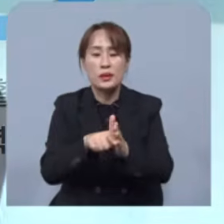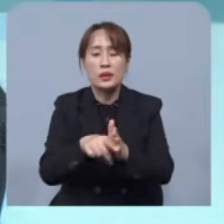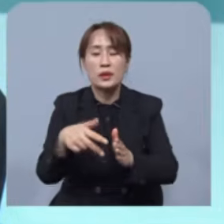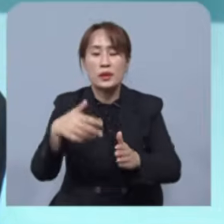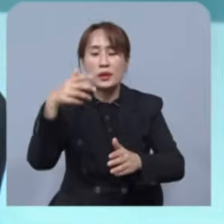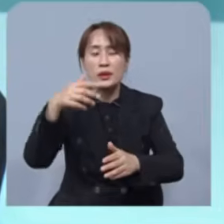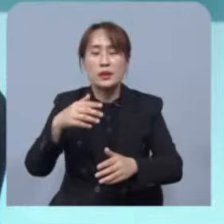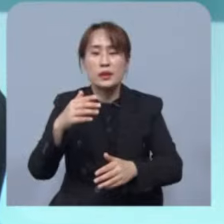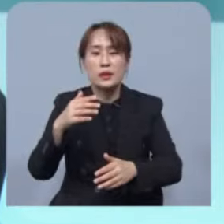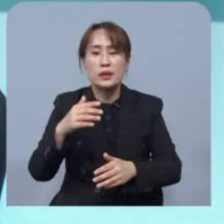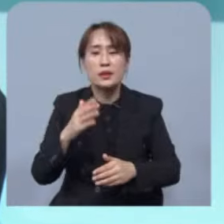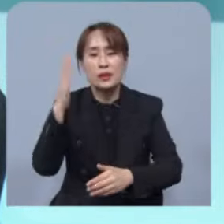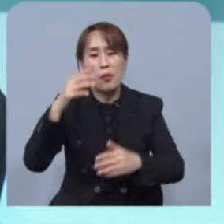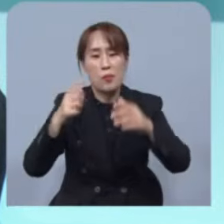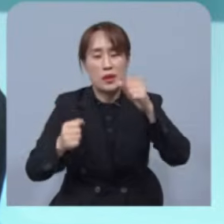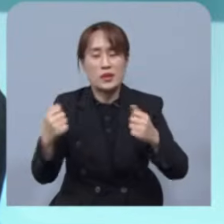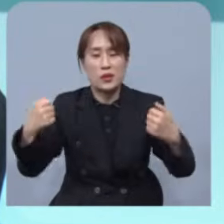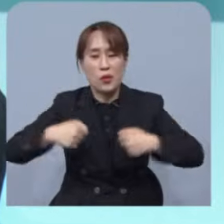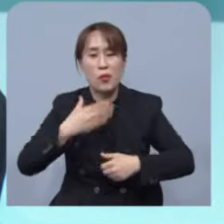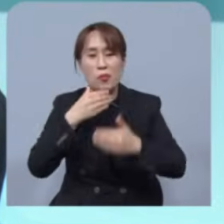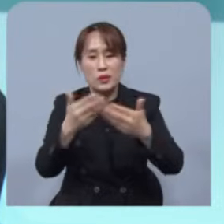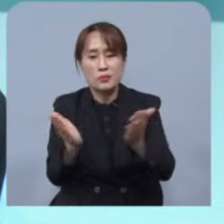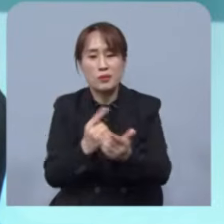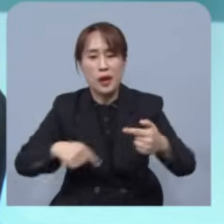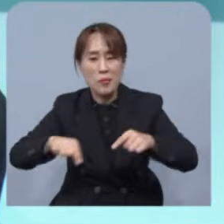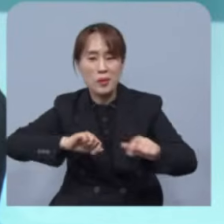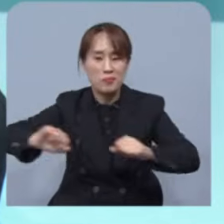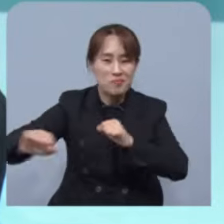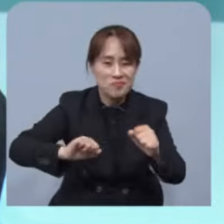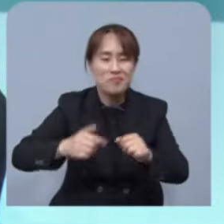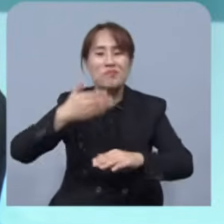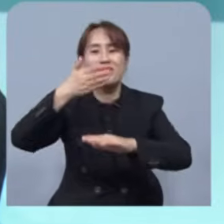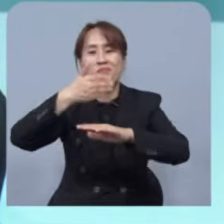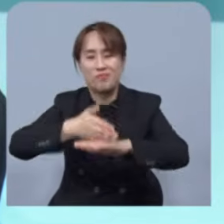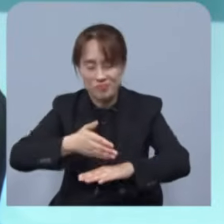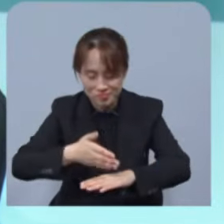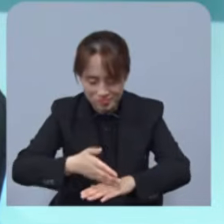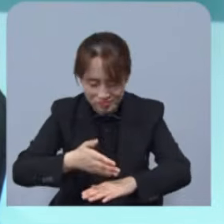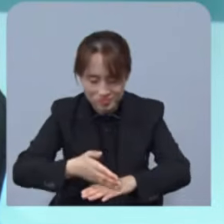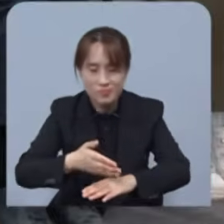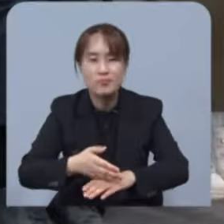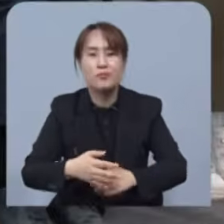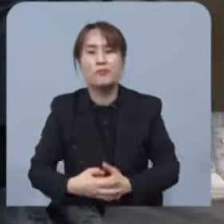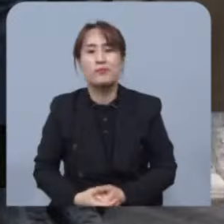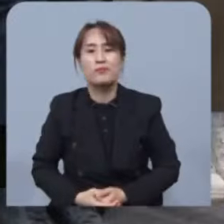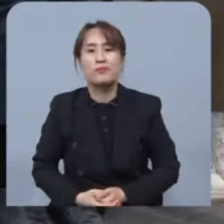입고 보건복지부가 함께 뛰겠습니다. 감사합니다.